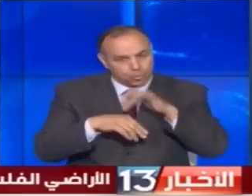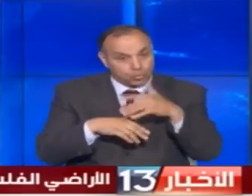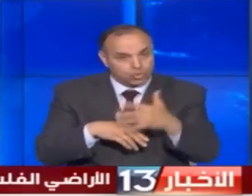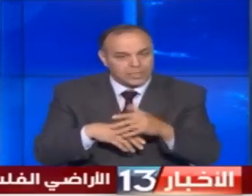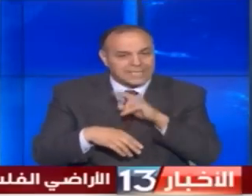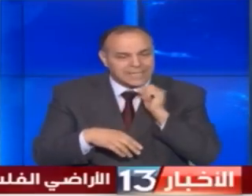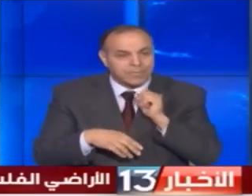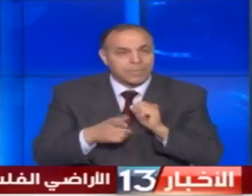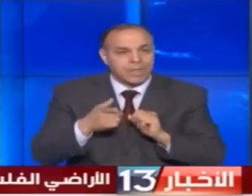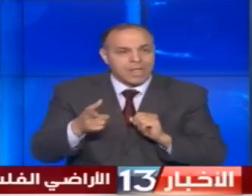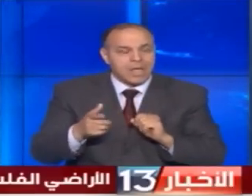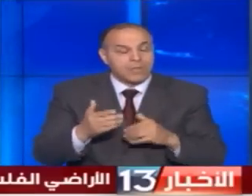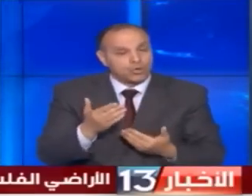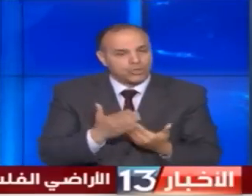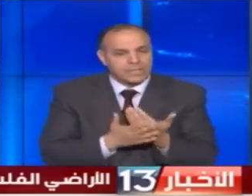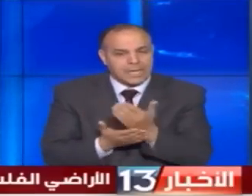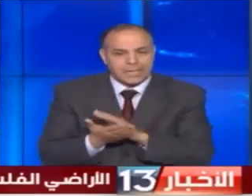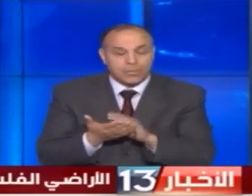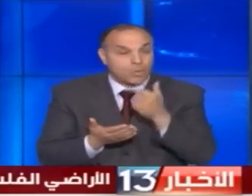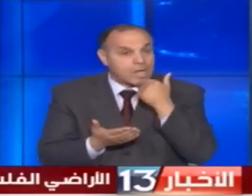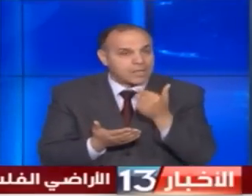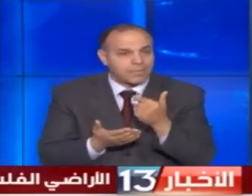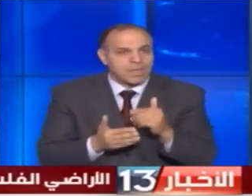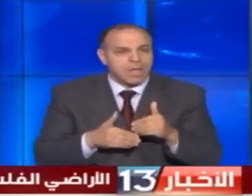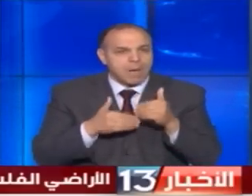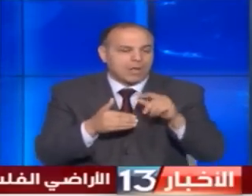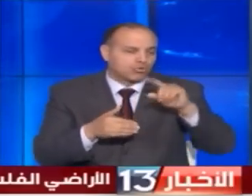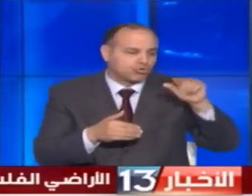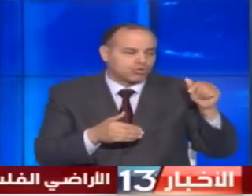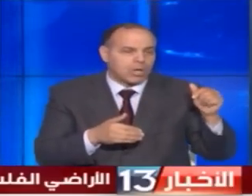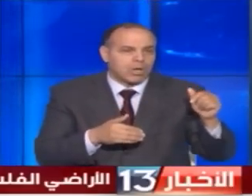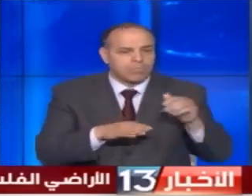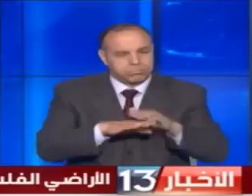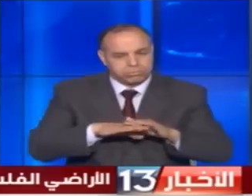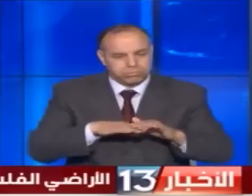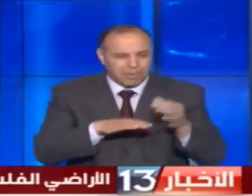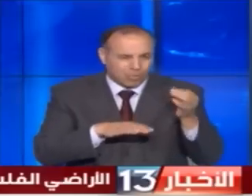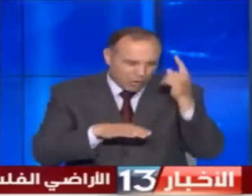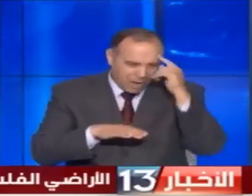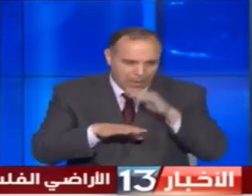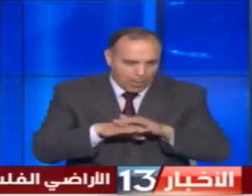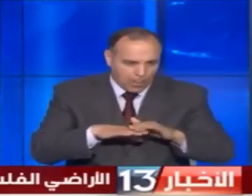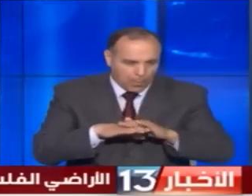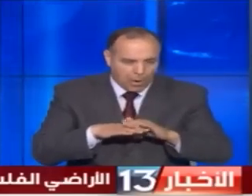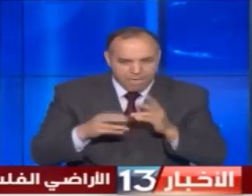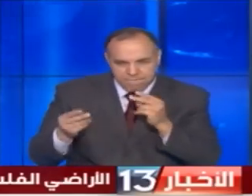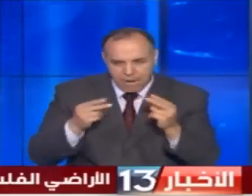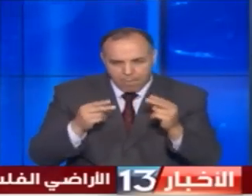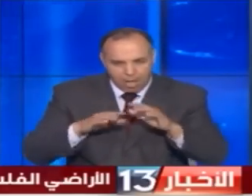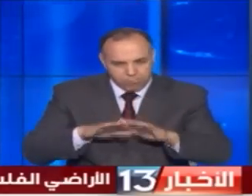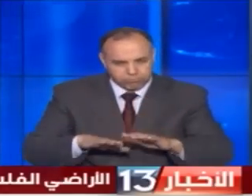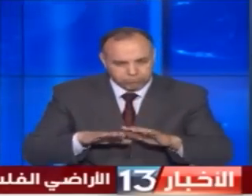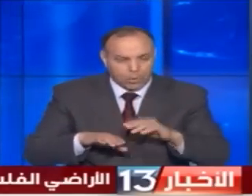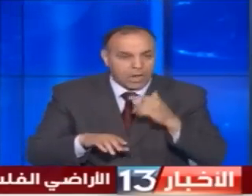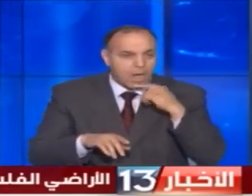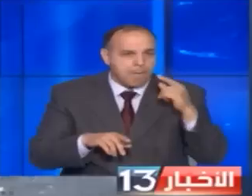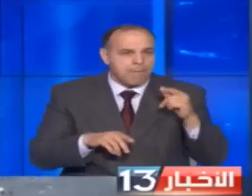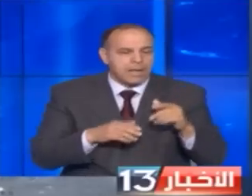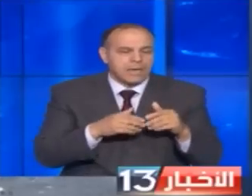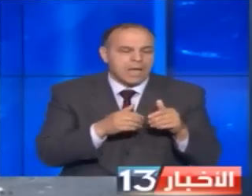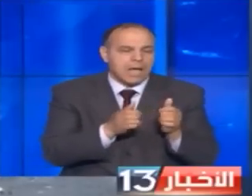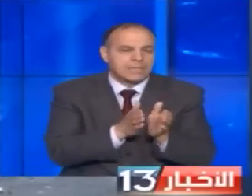تاتي هذه التطورات الميدانيه بعد نحو شهر من الهدوء النسبي تنسف تفاهمات التهدئه بين الفصائل